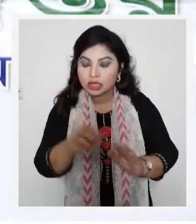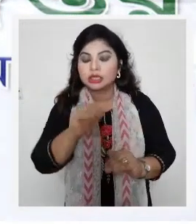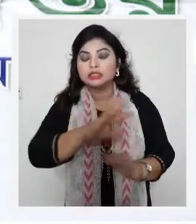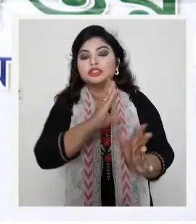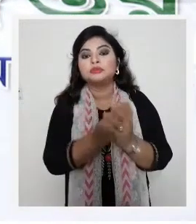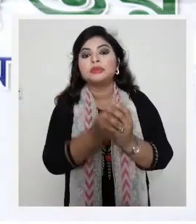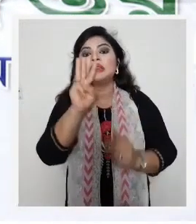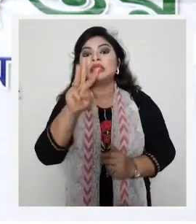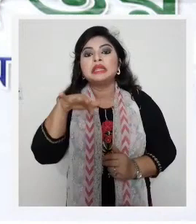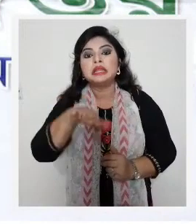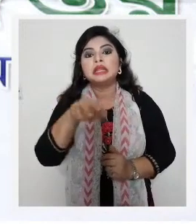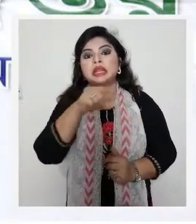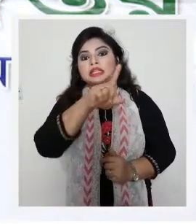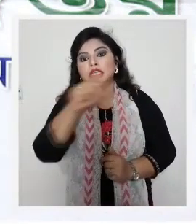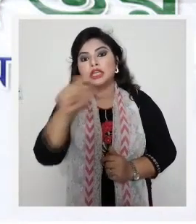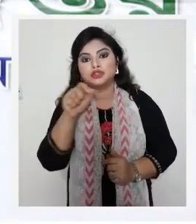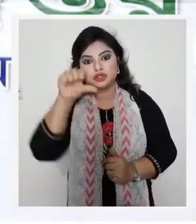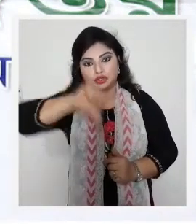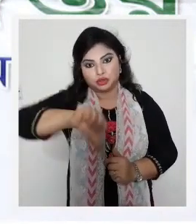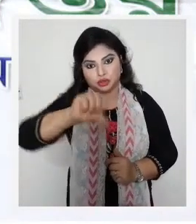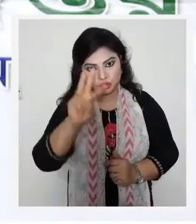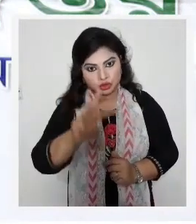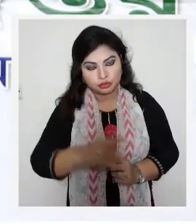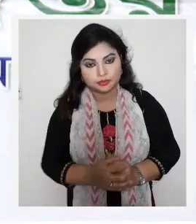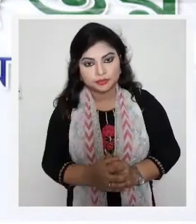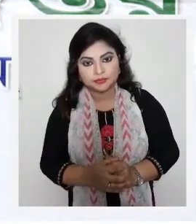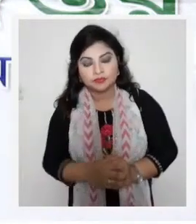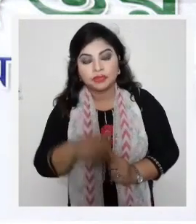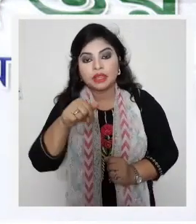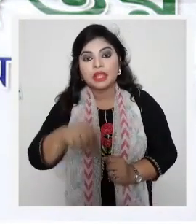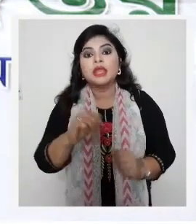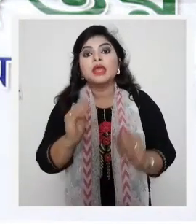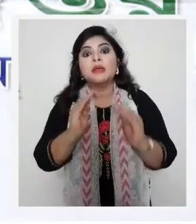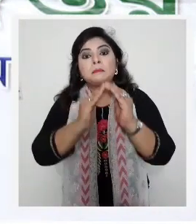24 ঘন্টায় কোয়ারেন্টাইনে 2,792 জন। এ পর্যন্ত কোয়ারেন্টাইন